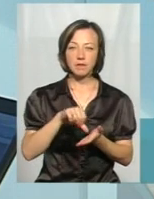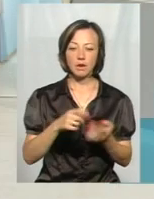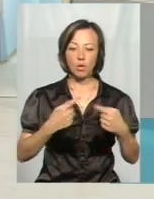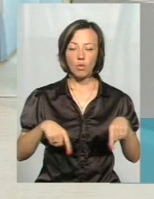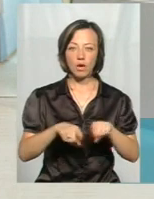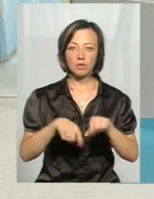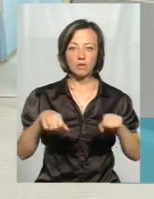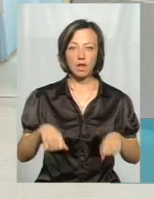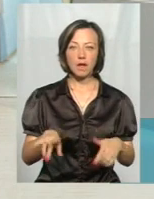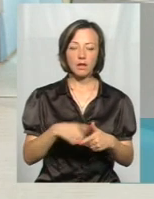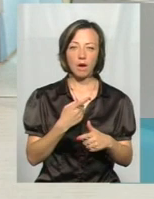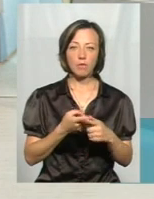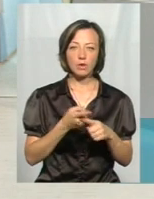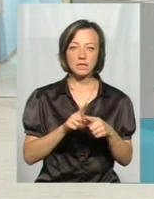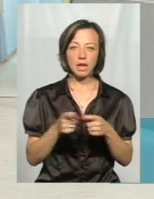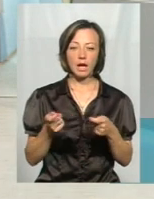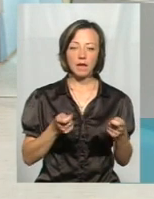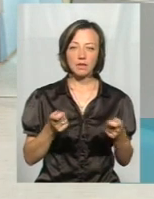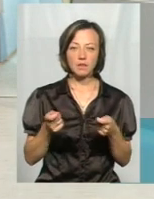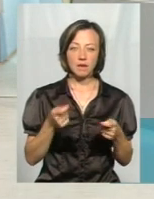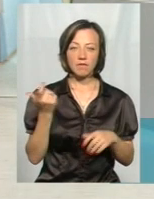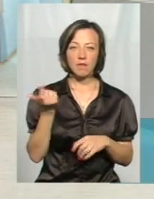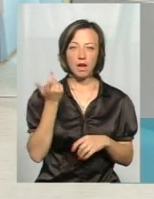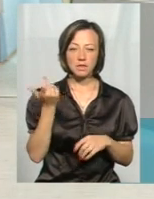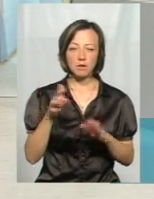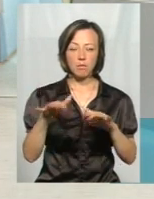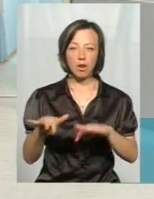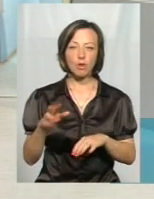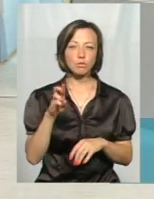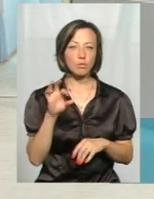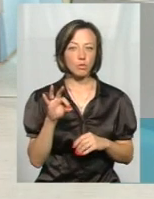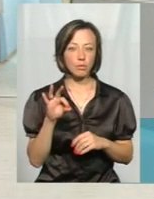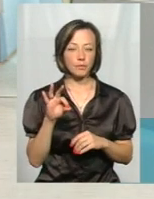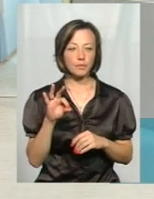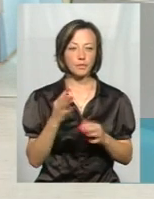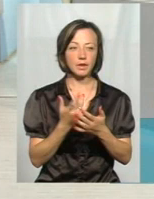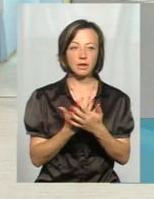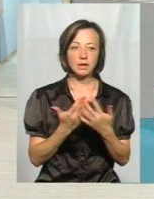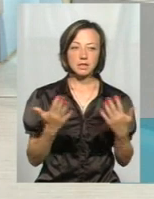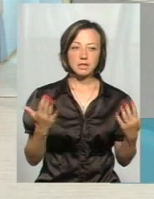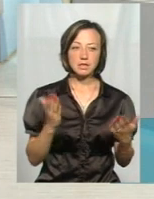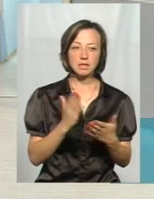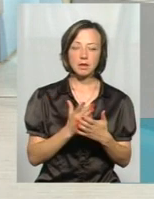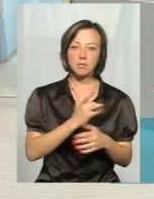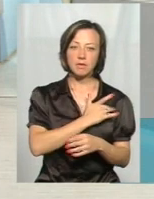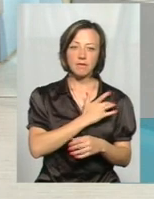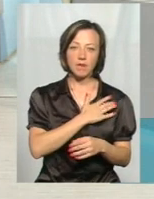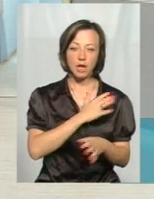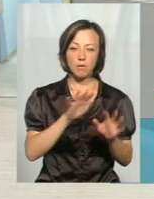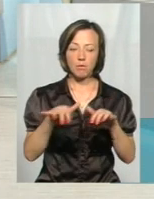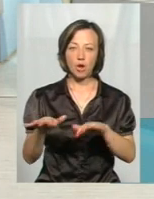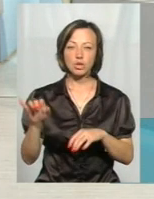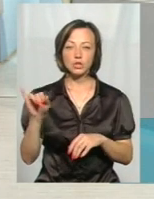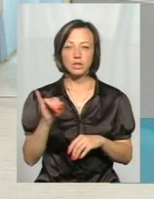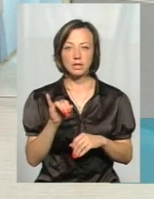органу влади, або це керівник або власник пляжу, бо існують пляжі приватні. Це і